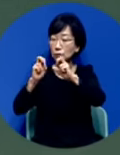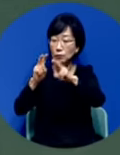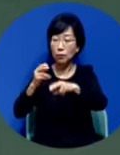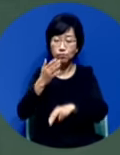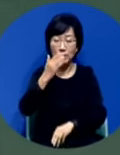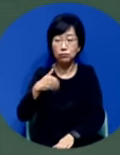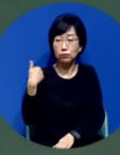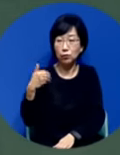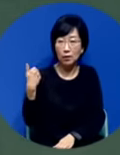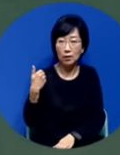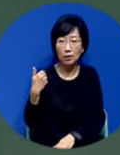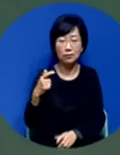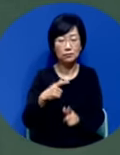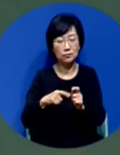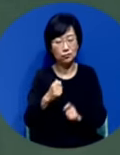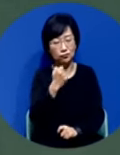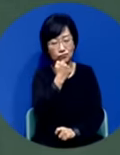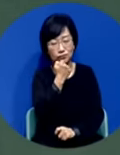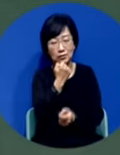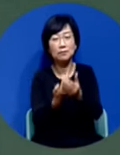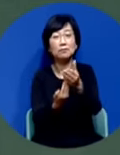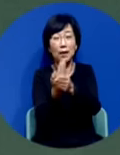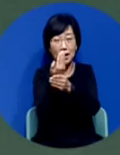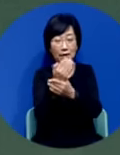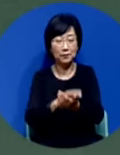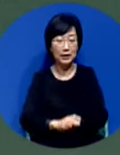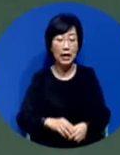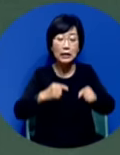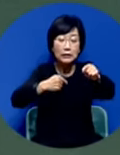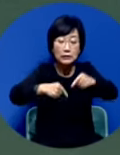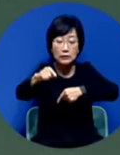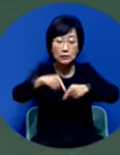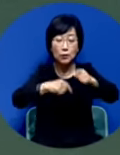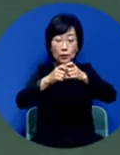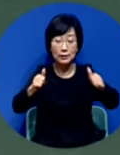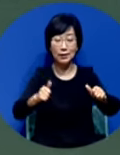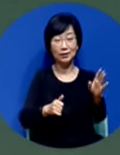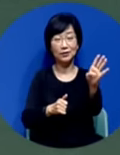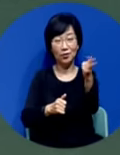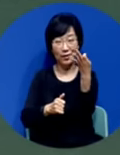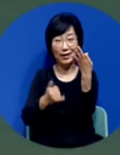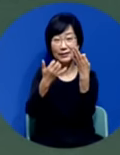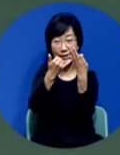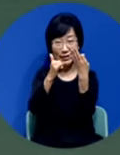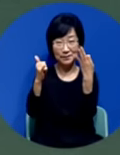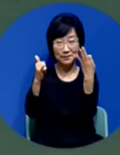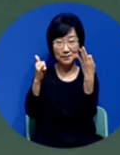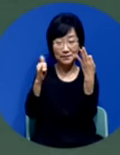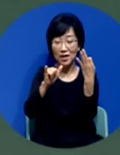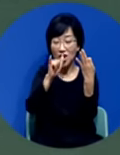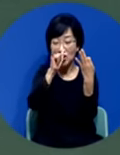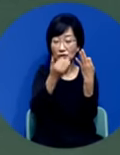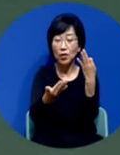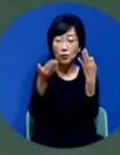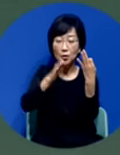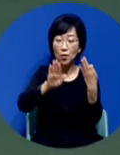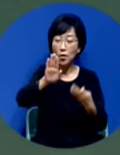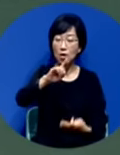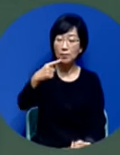因为不知道，所以发生了更可笑的事情。 14명의 지도자가 일어났는데도 블레셋을 이기지 못해.